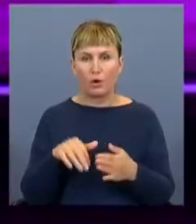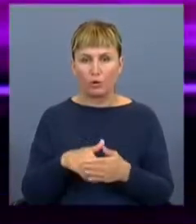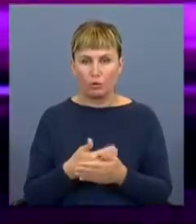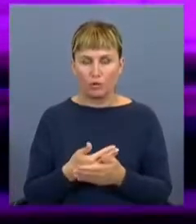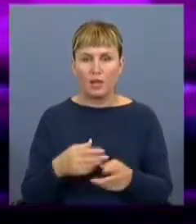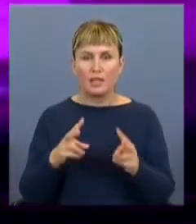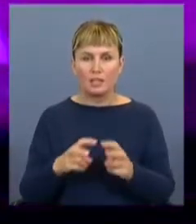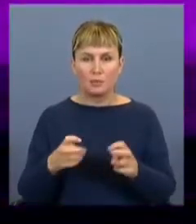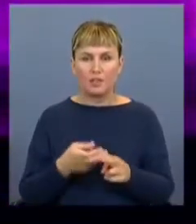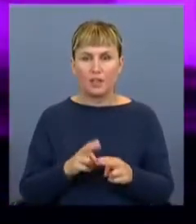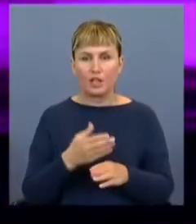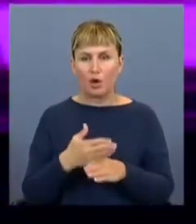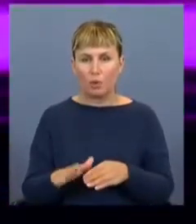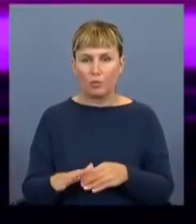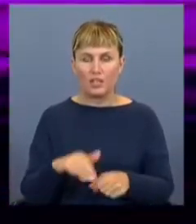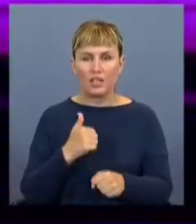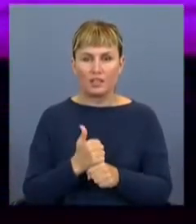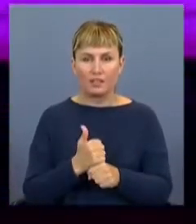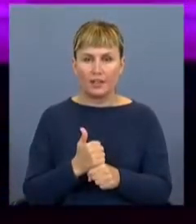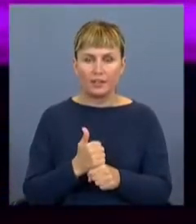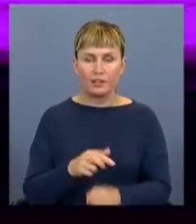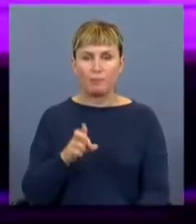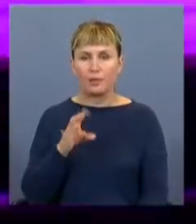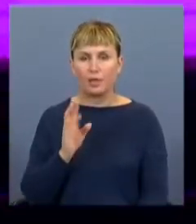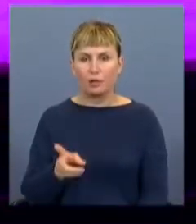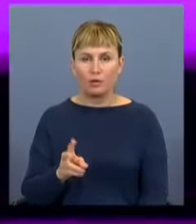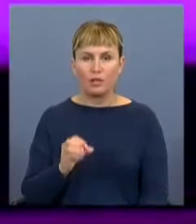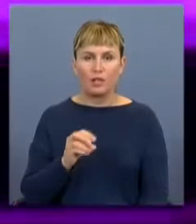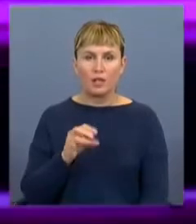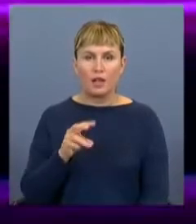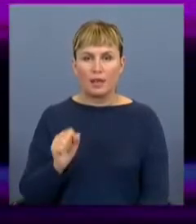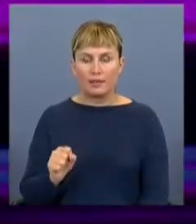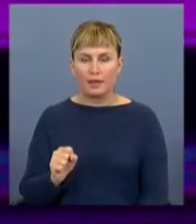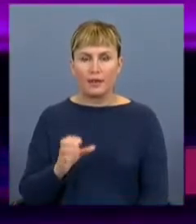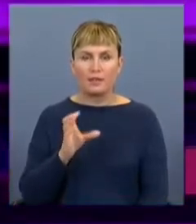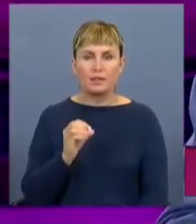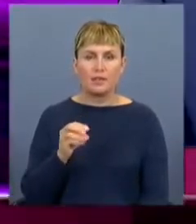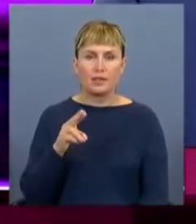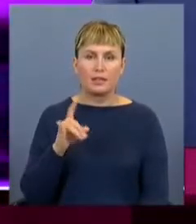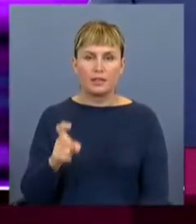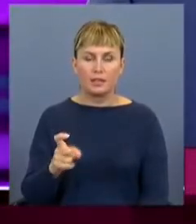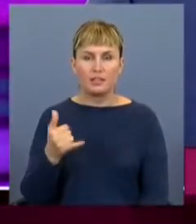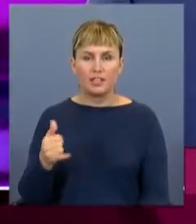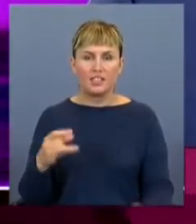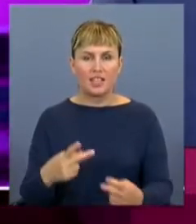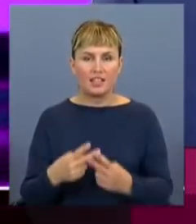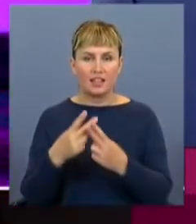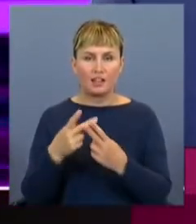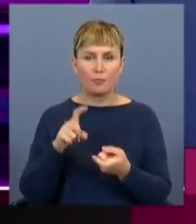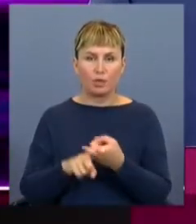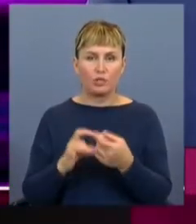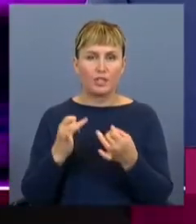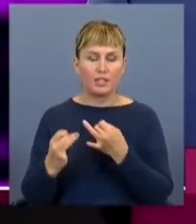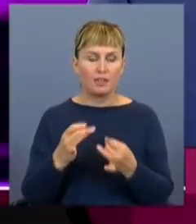новшествах с экспертом в этой области, основателем Blockchain Asia Club Еленой Седых. Она подключается к эфиру из Астаны. Елена, добрый